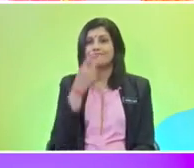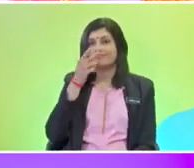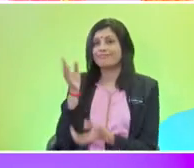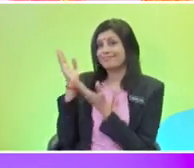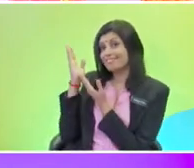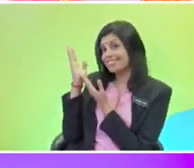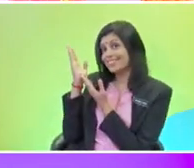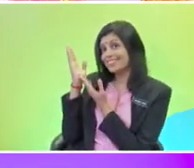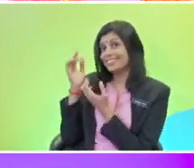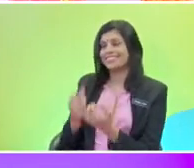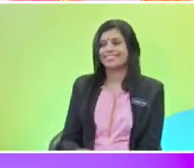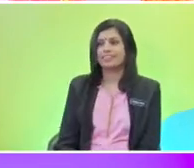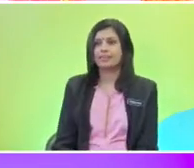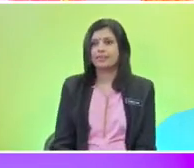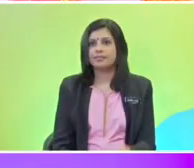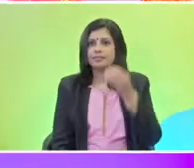buat.